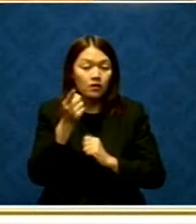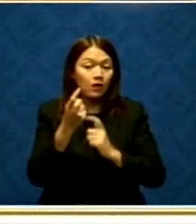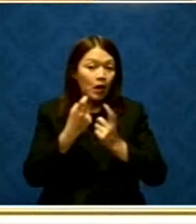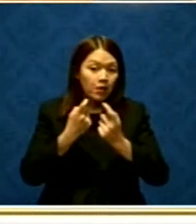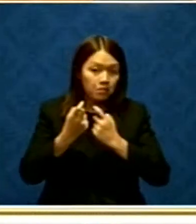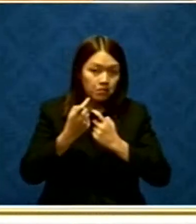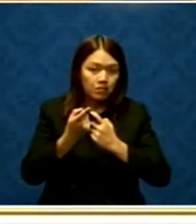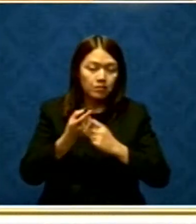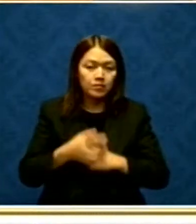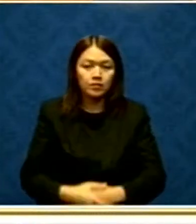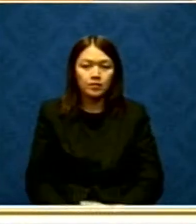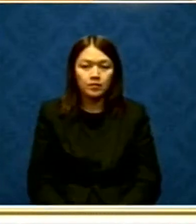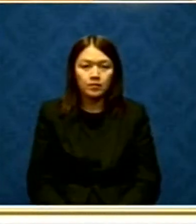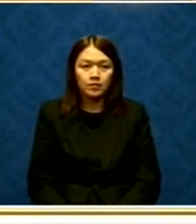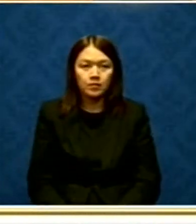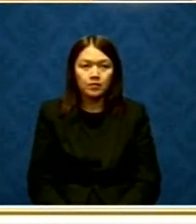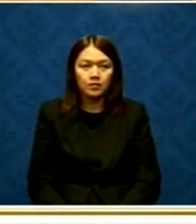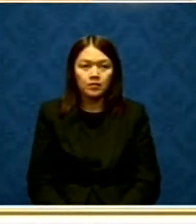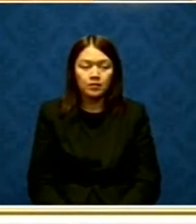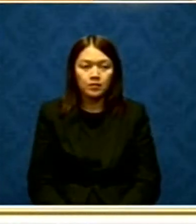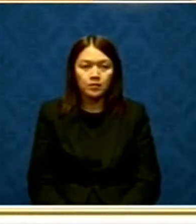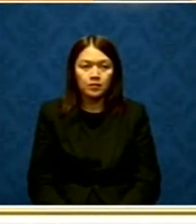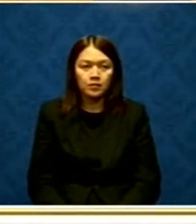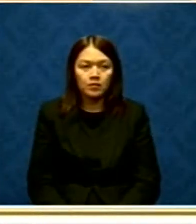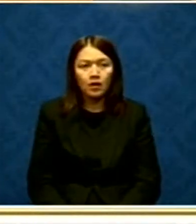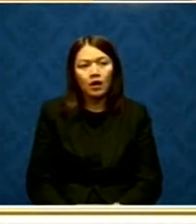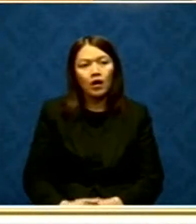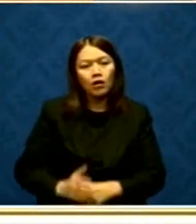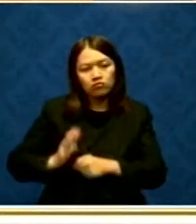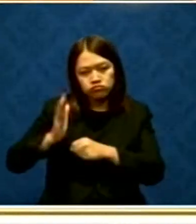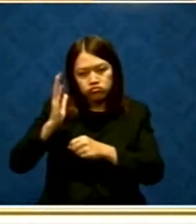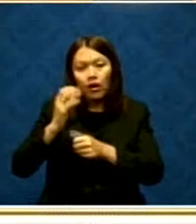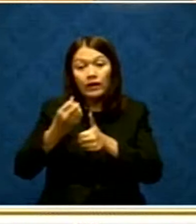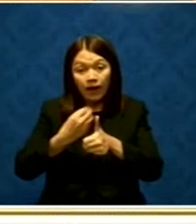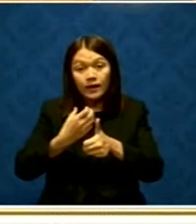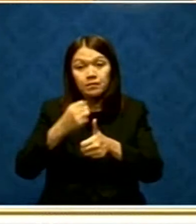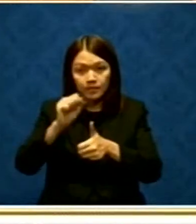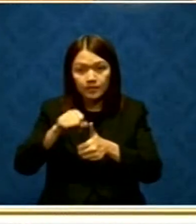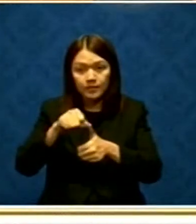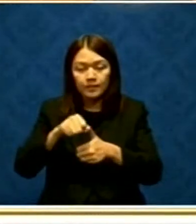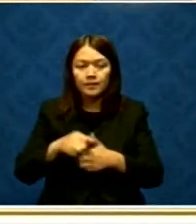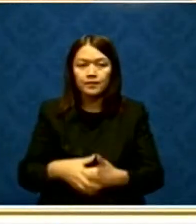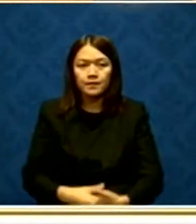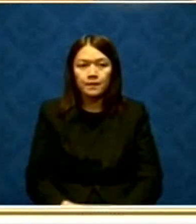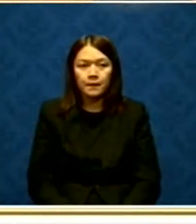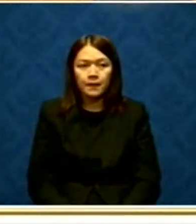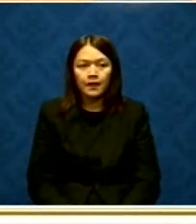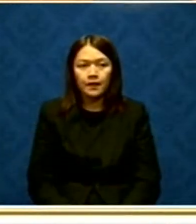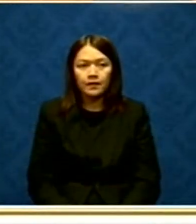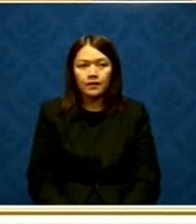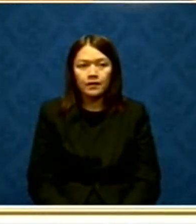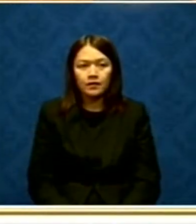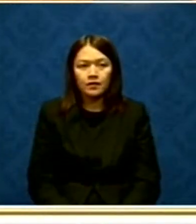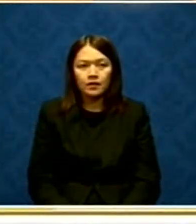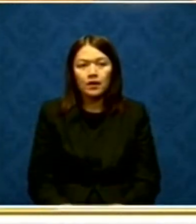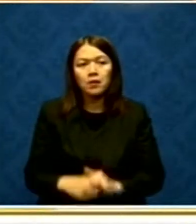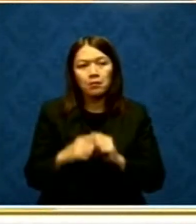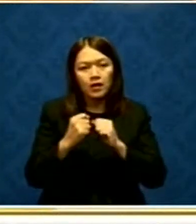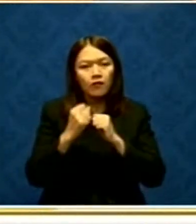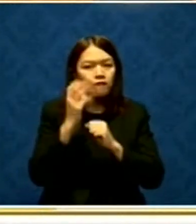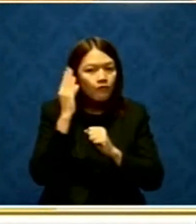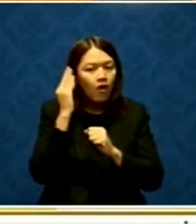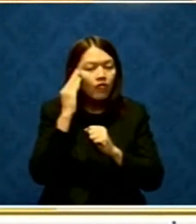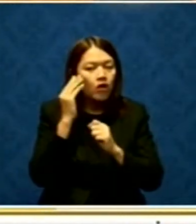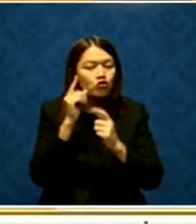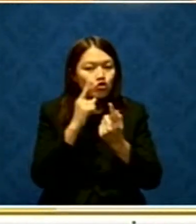ามซึ่งก็ท่านได้บรรยายและให้คำแนะนำมากกว่าแต่ว่าอาจจะพยายามที่จะฟังคำถามท่านและพย